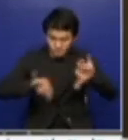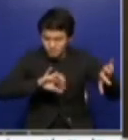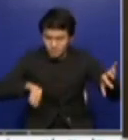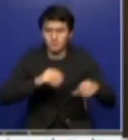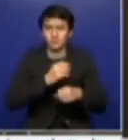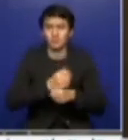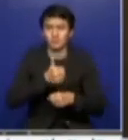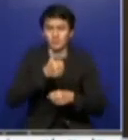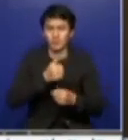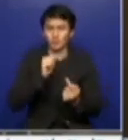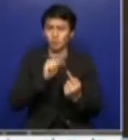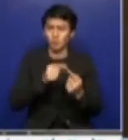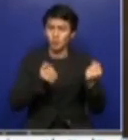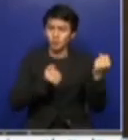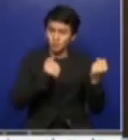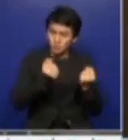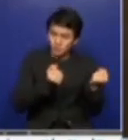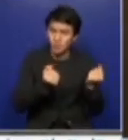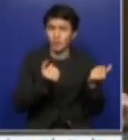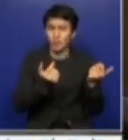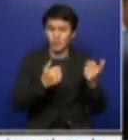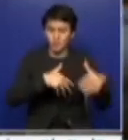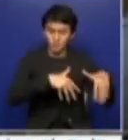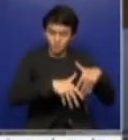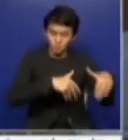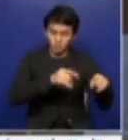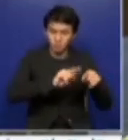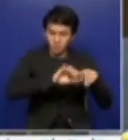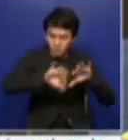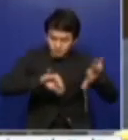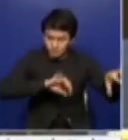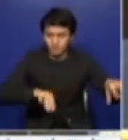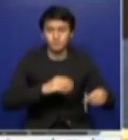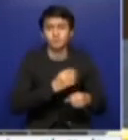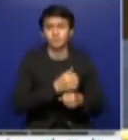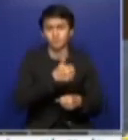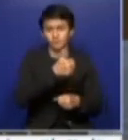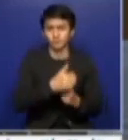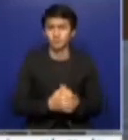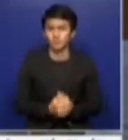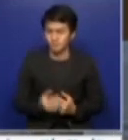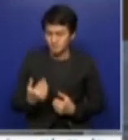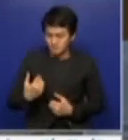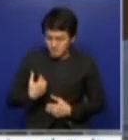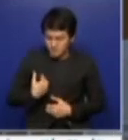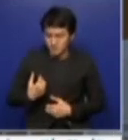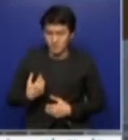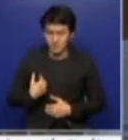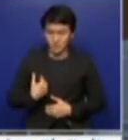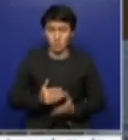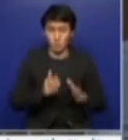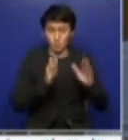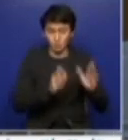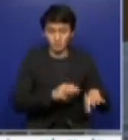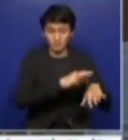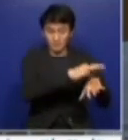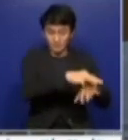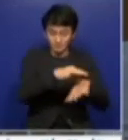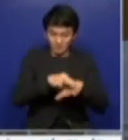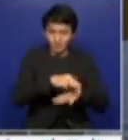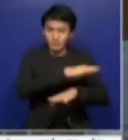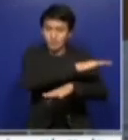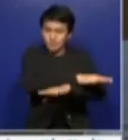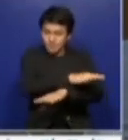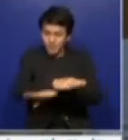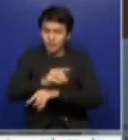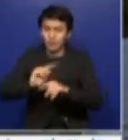านพาหนะและประชาชนตลอดจนมีเจ้าหน้าที่ประจำอยู่ตามแยกทุกแยก